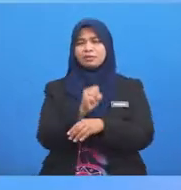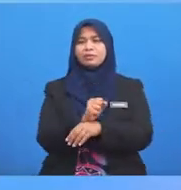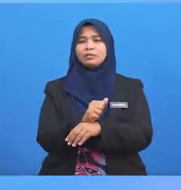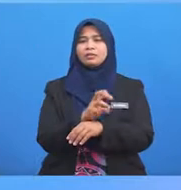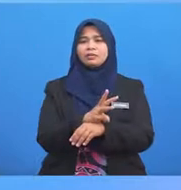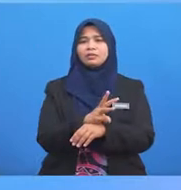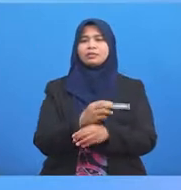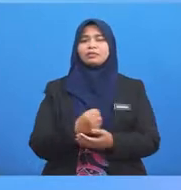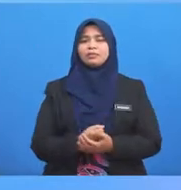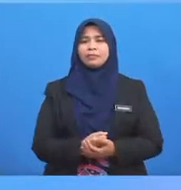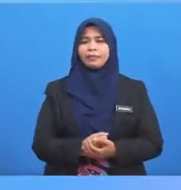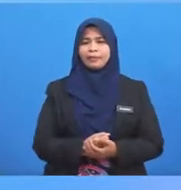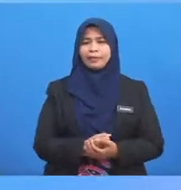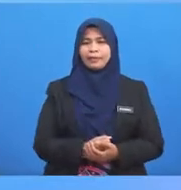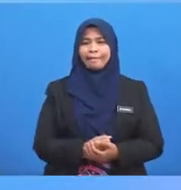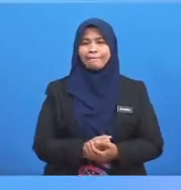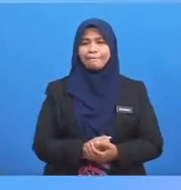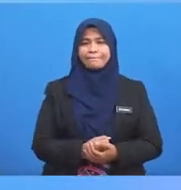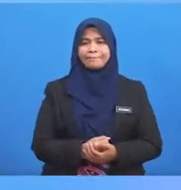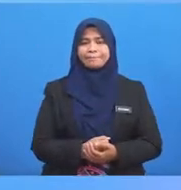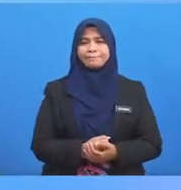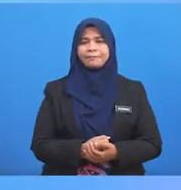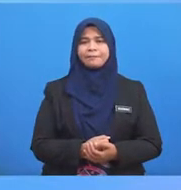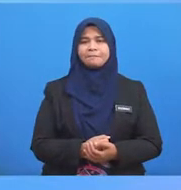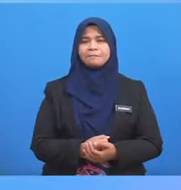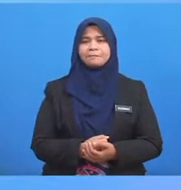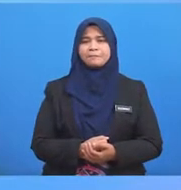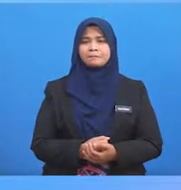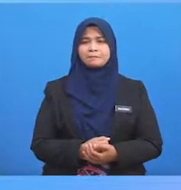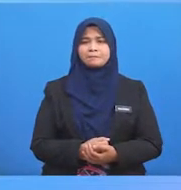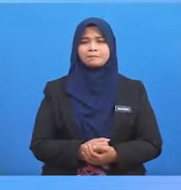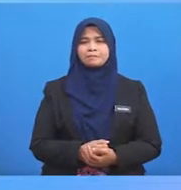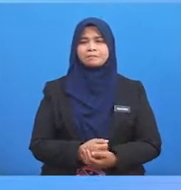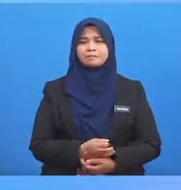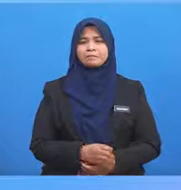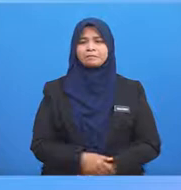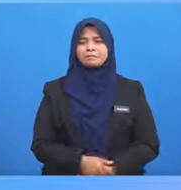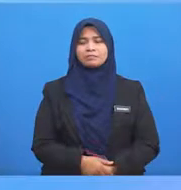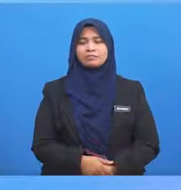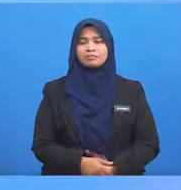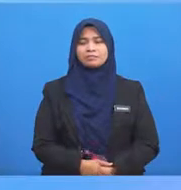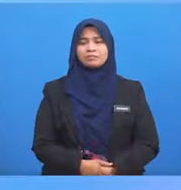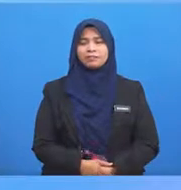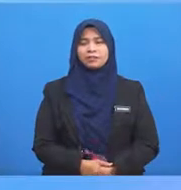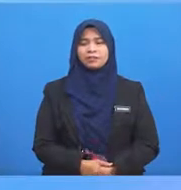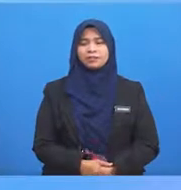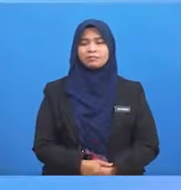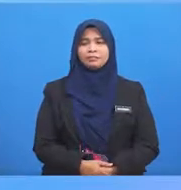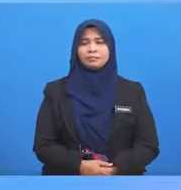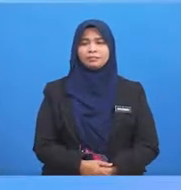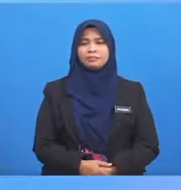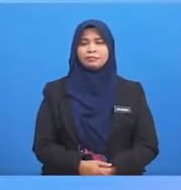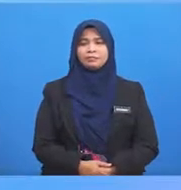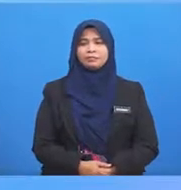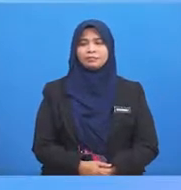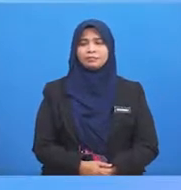diriwayatkan oleh Al-Imam Al-Bukhari. An Salamata bin Al-Aqwa radhiyallahu anhu qala: